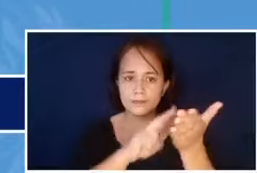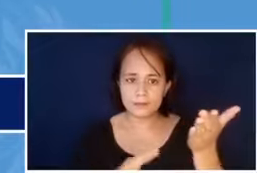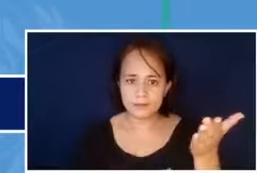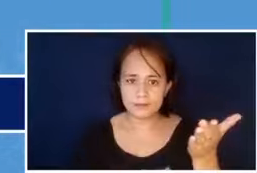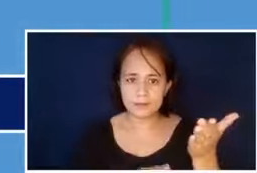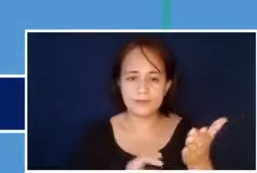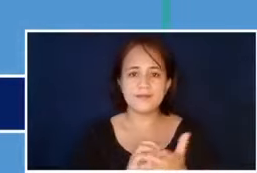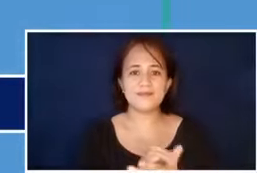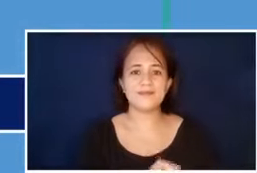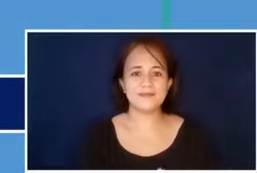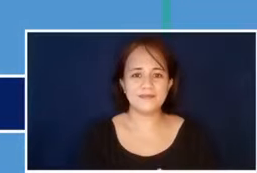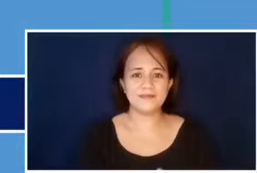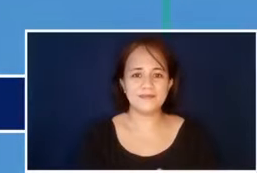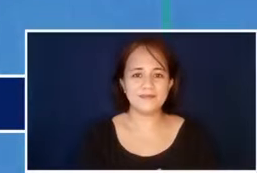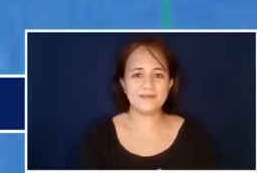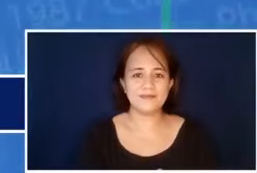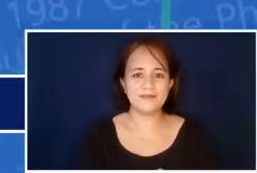kumbensyon.